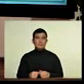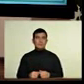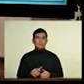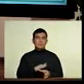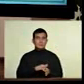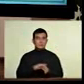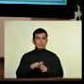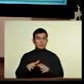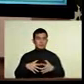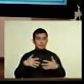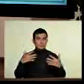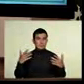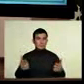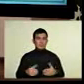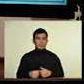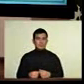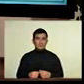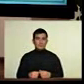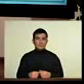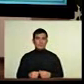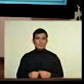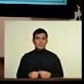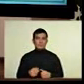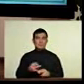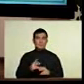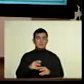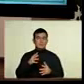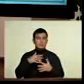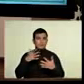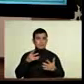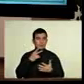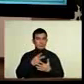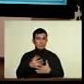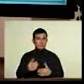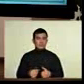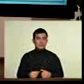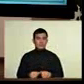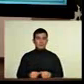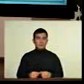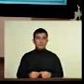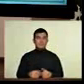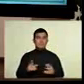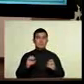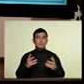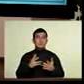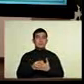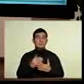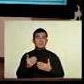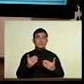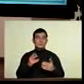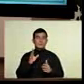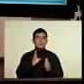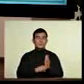Полная, большая. Струя могучая. Какими были края без